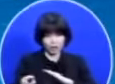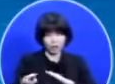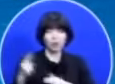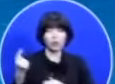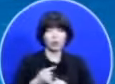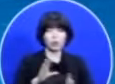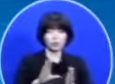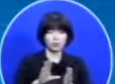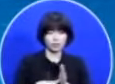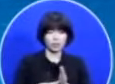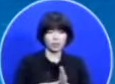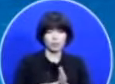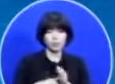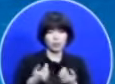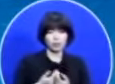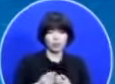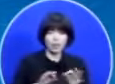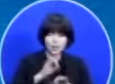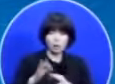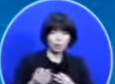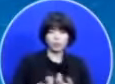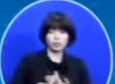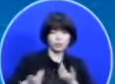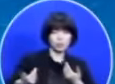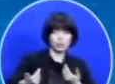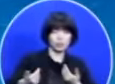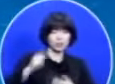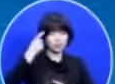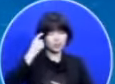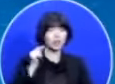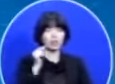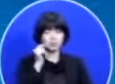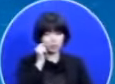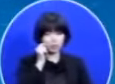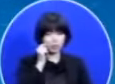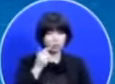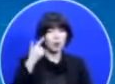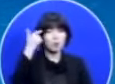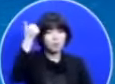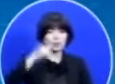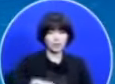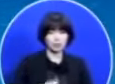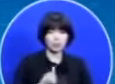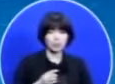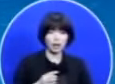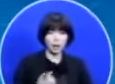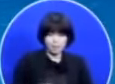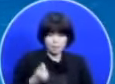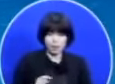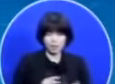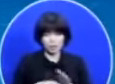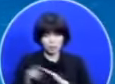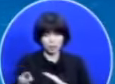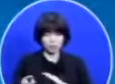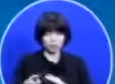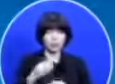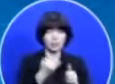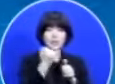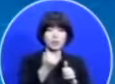생이별을 하게 되리라고는 상상도 못 하시고 목사님 만 그 ppg 나시고 3 원인과 아이들은 집에 그냥